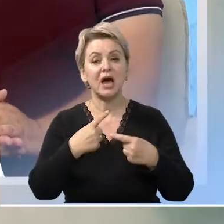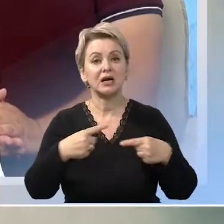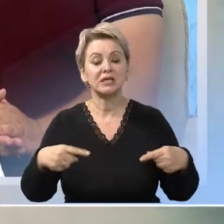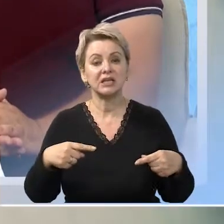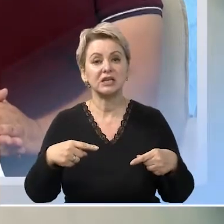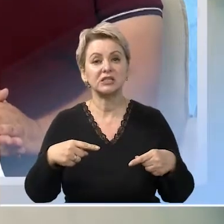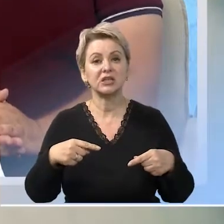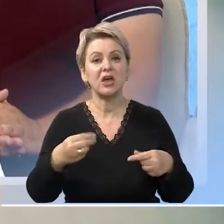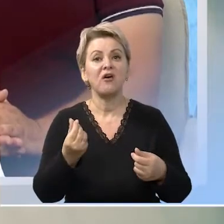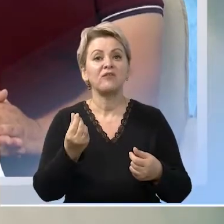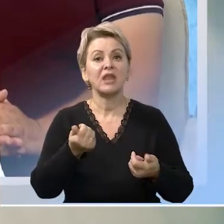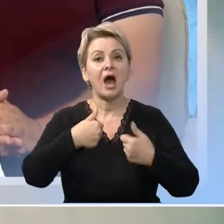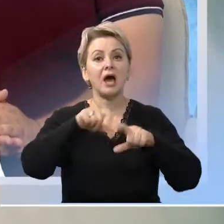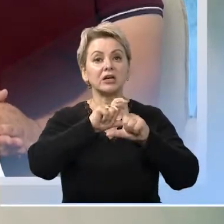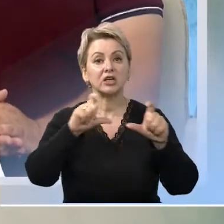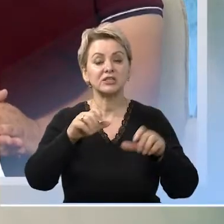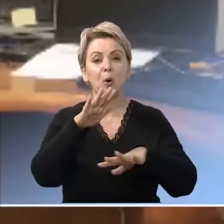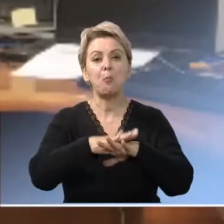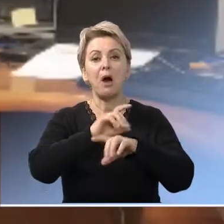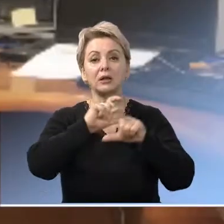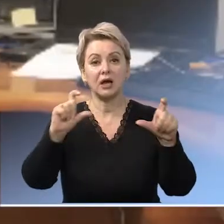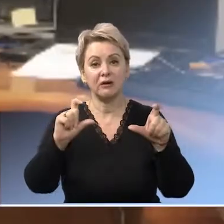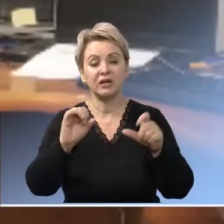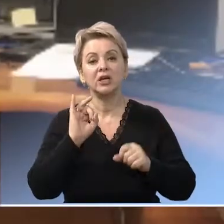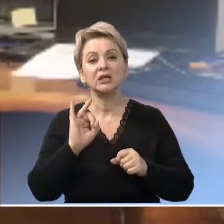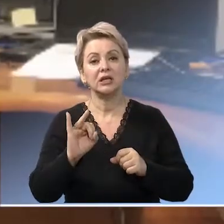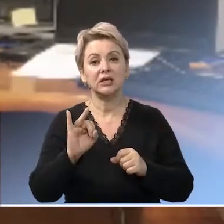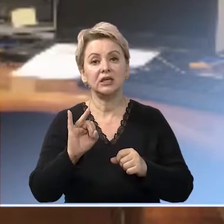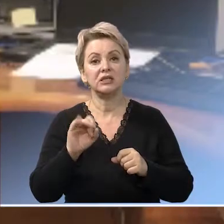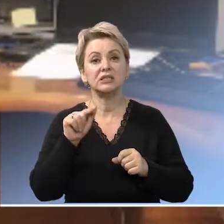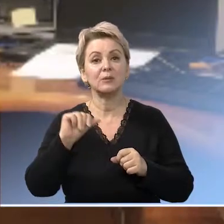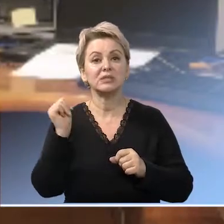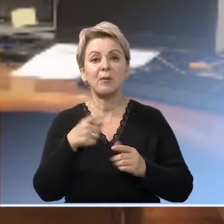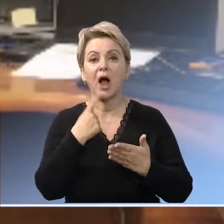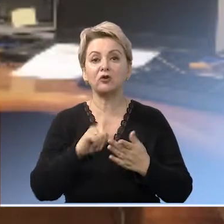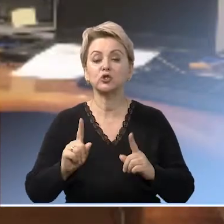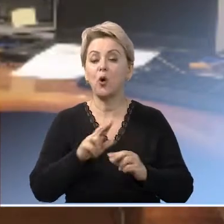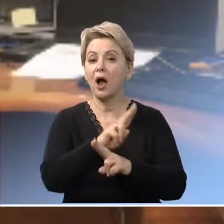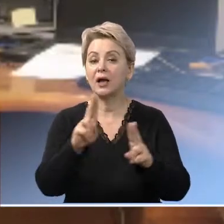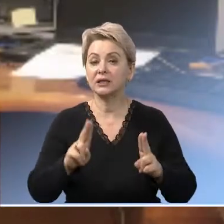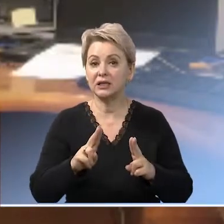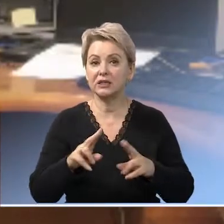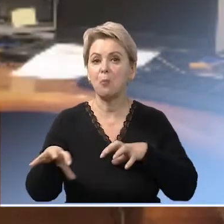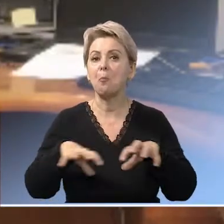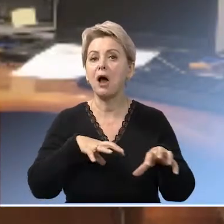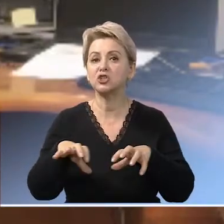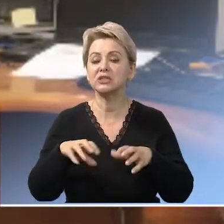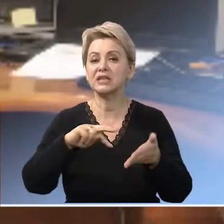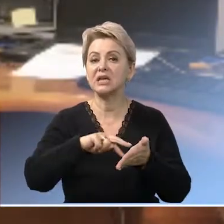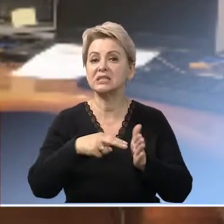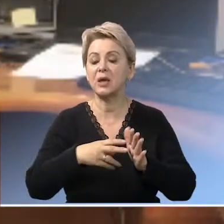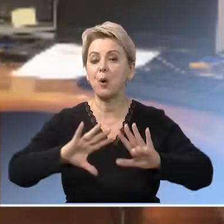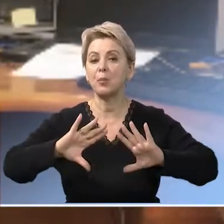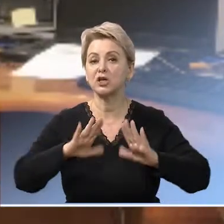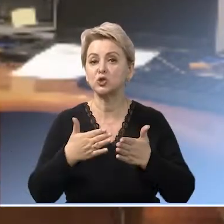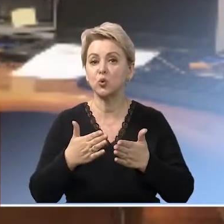безопасности различных кредитно-финансовых организаций и банков, и тем самым говорят о том, что какие-то мошеннические